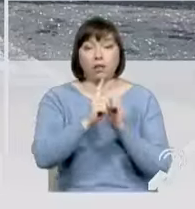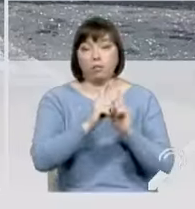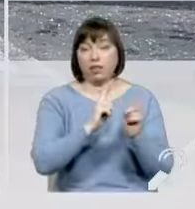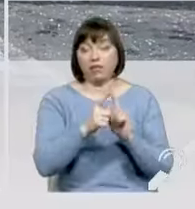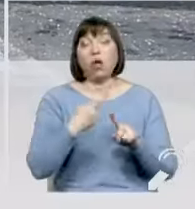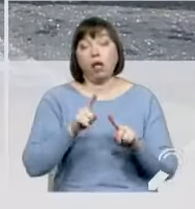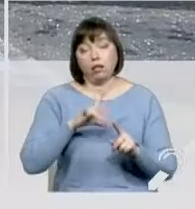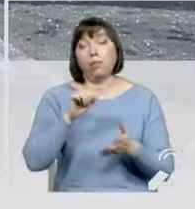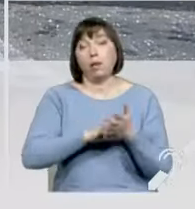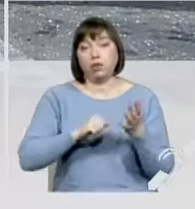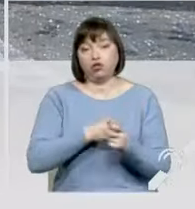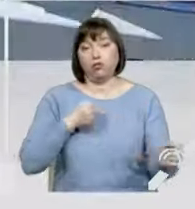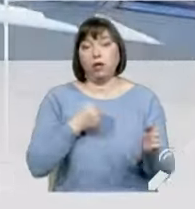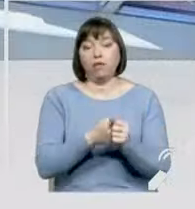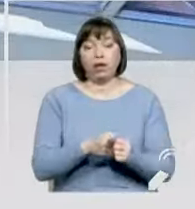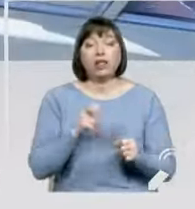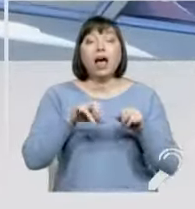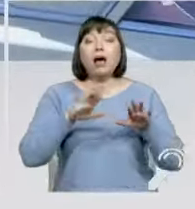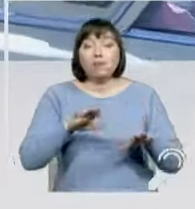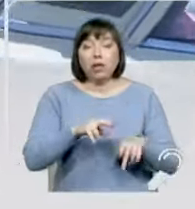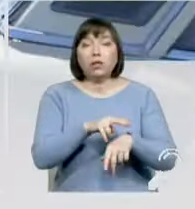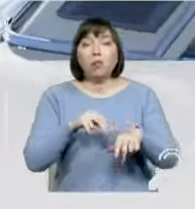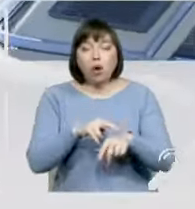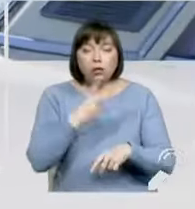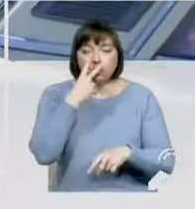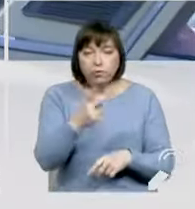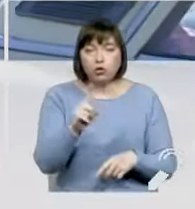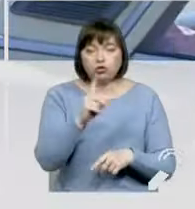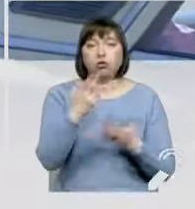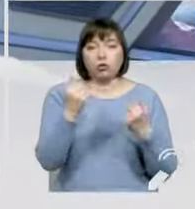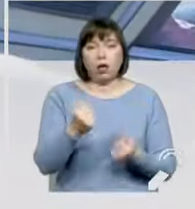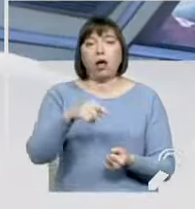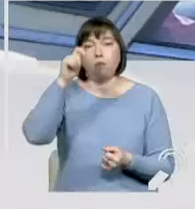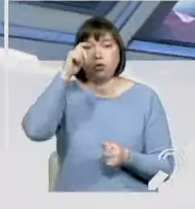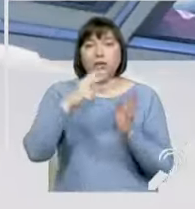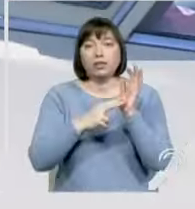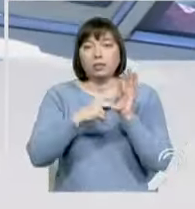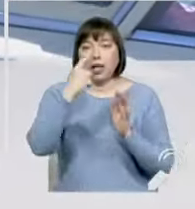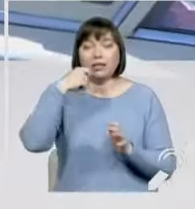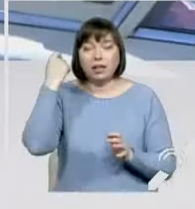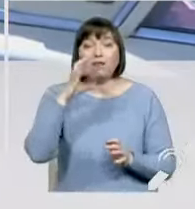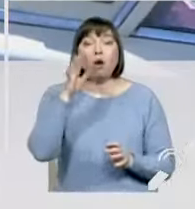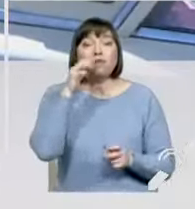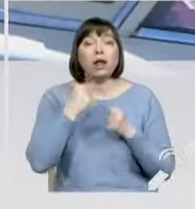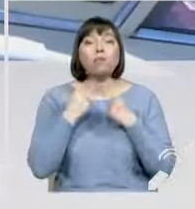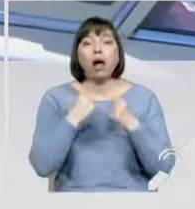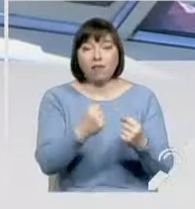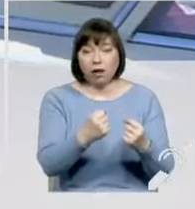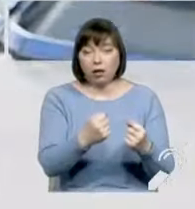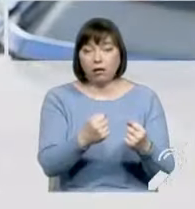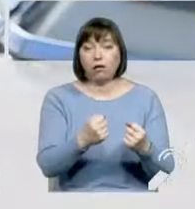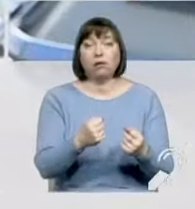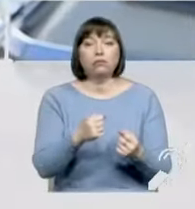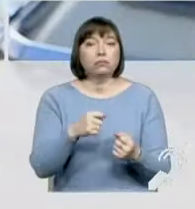fost cauzele accidentului. La fața locului, polițiștii au stabilit că un bărbat de 71 de ani, în timpul conducerii unui